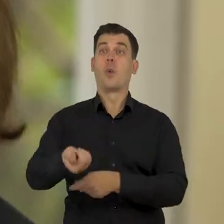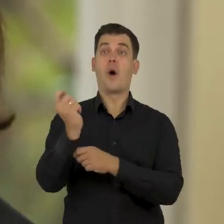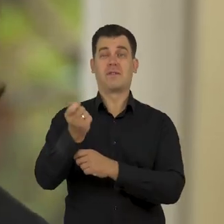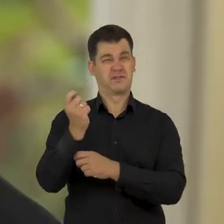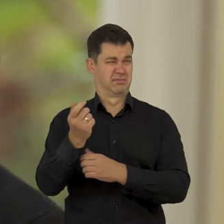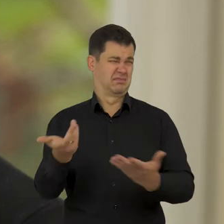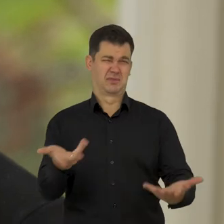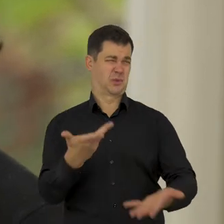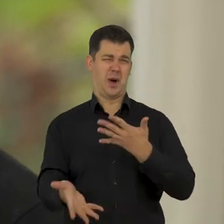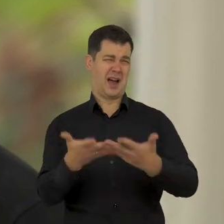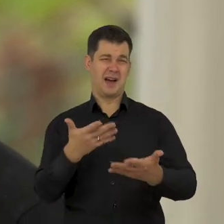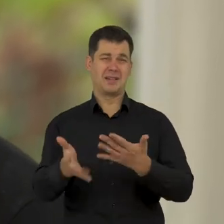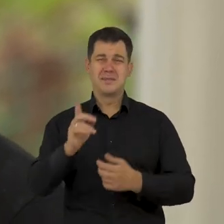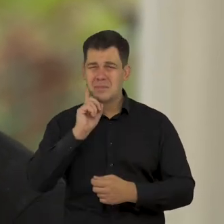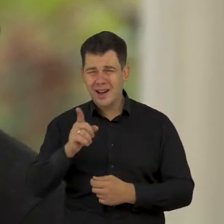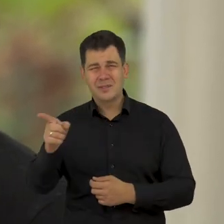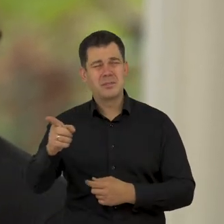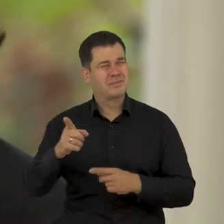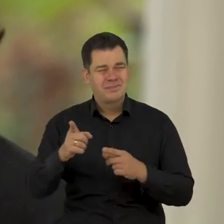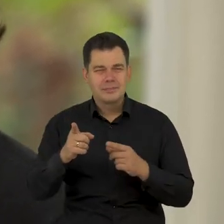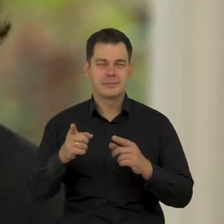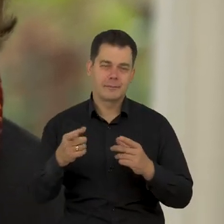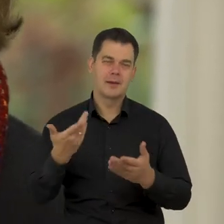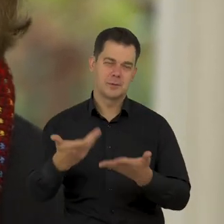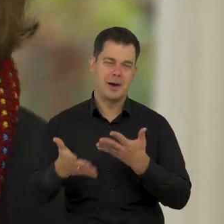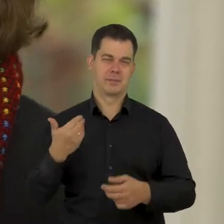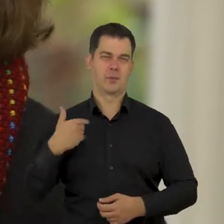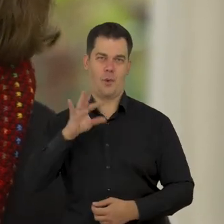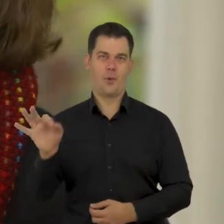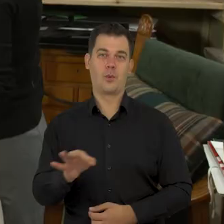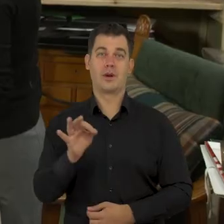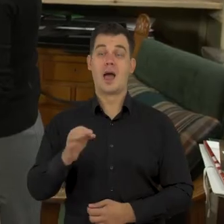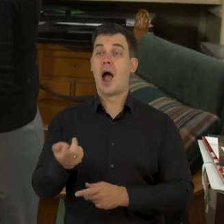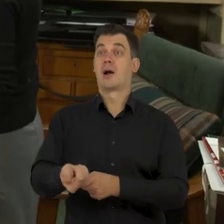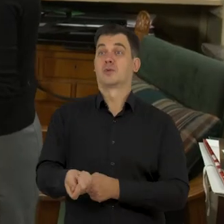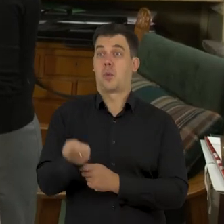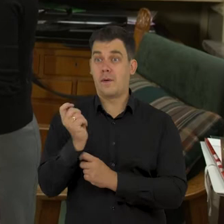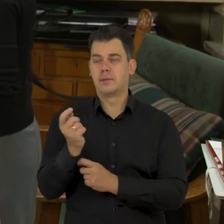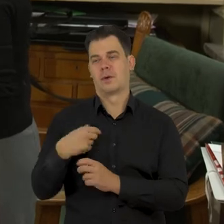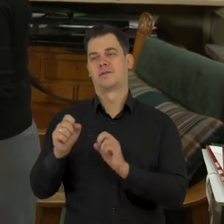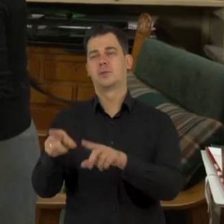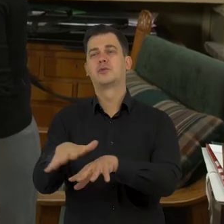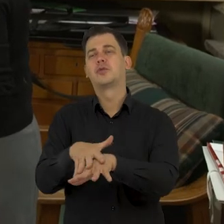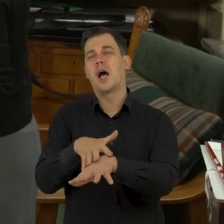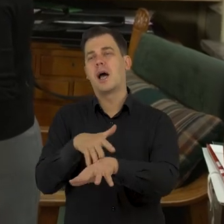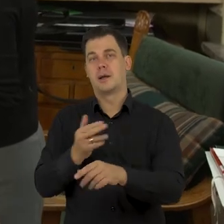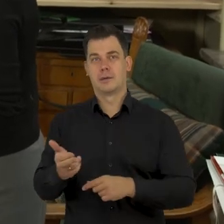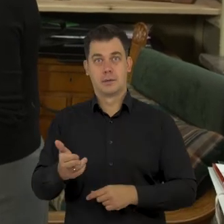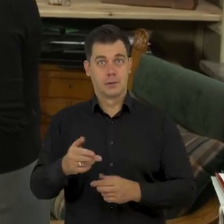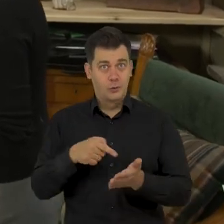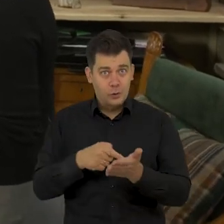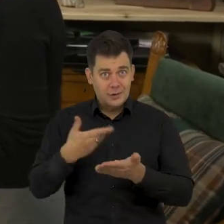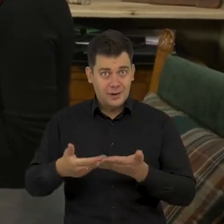nie odrybia, bo rzeczywiście jego połowy nie były imponujące. Poza tym, co złowił, to wrzucał, bo mu było żal. I to naprawdę